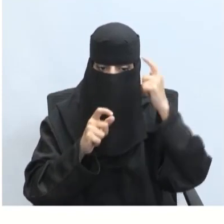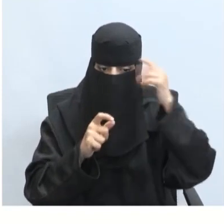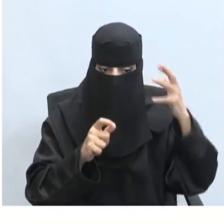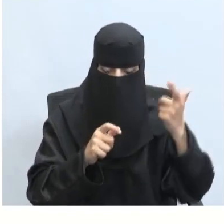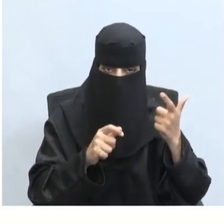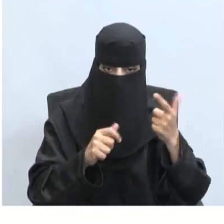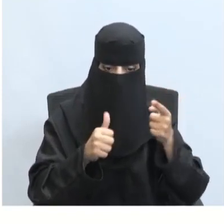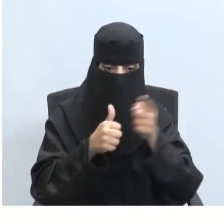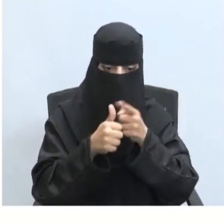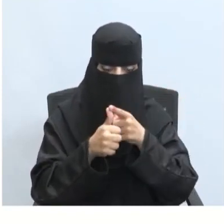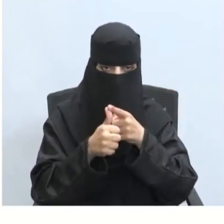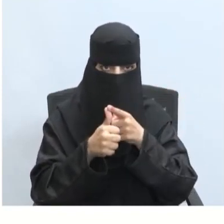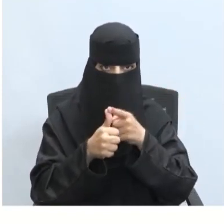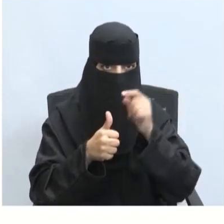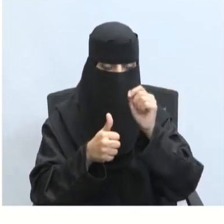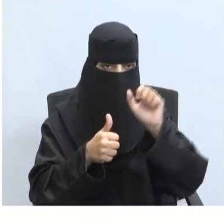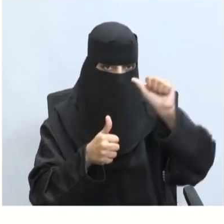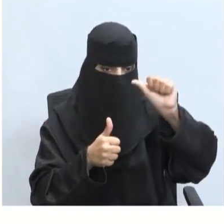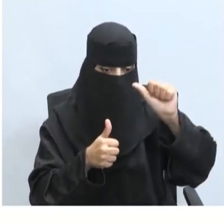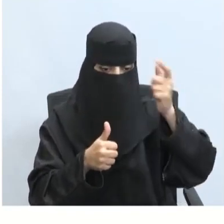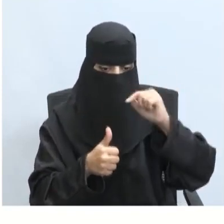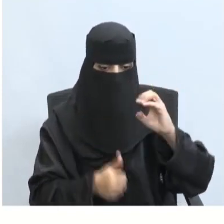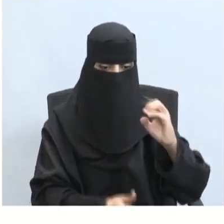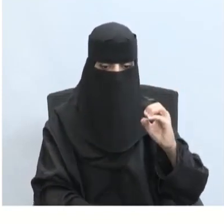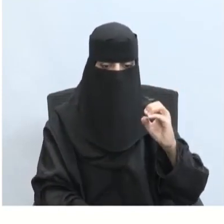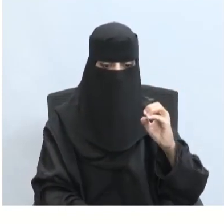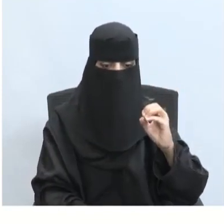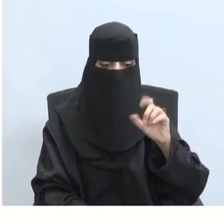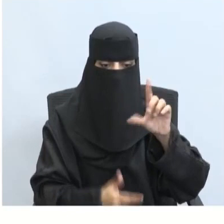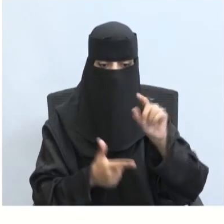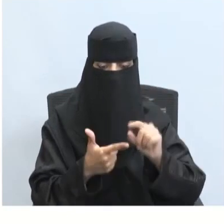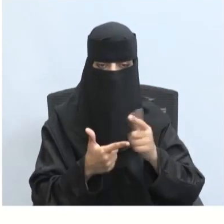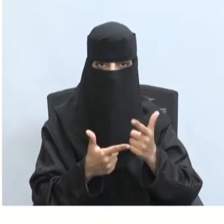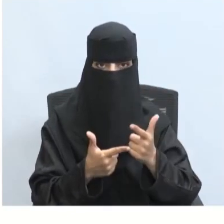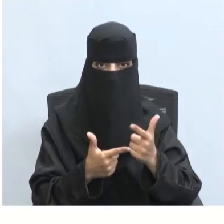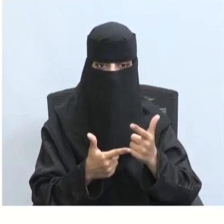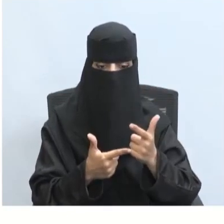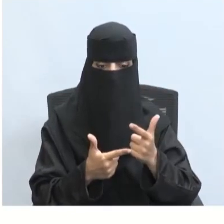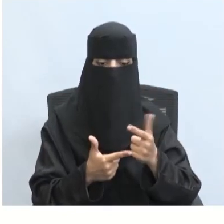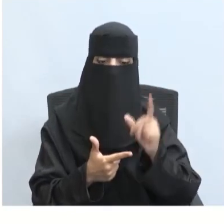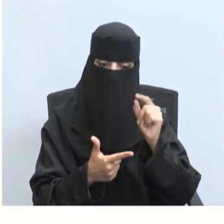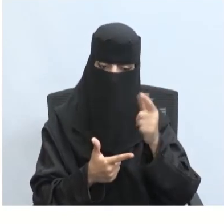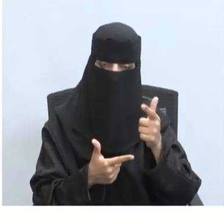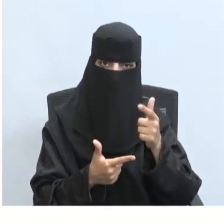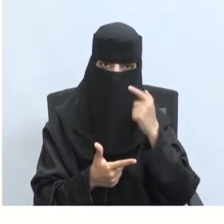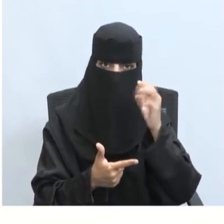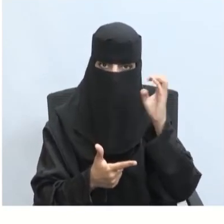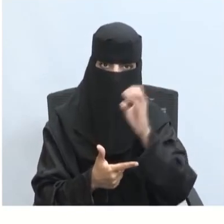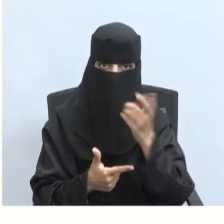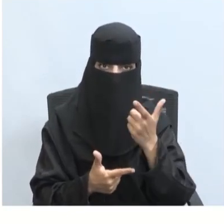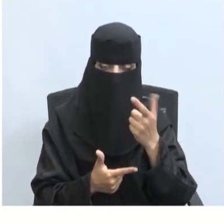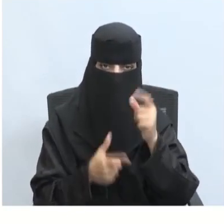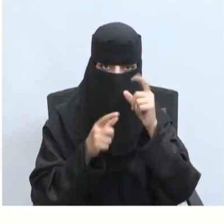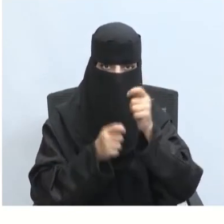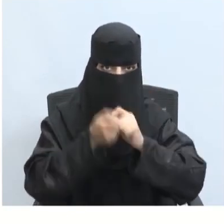اي او الخيار سي تفرق الضوء تكون صور خياليه اذا العدسه المقعره